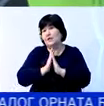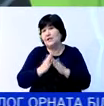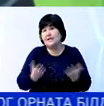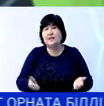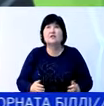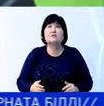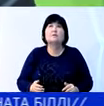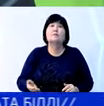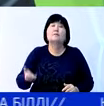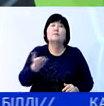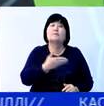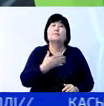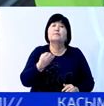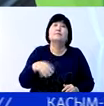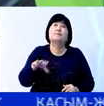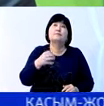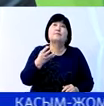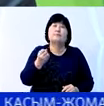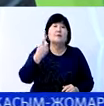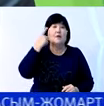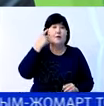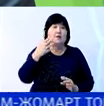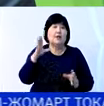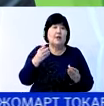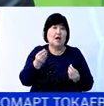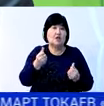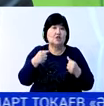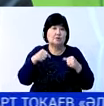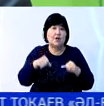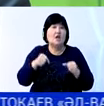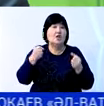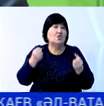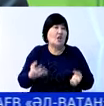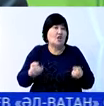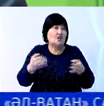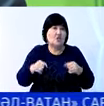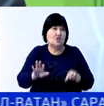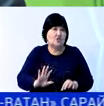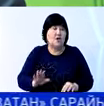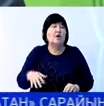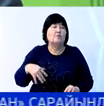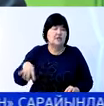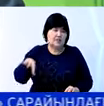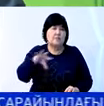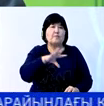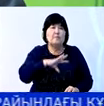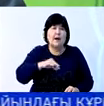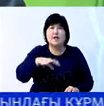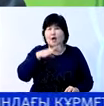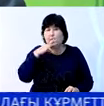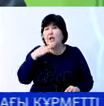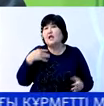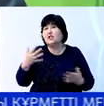Біз енді оның бәрі түсінікті ғой, қаражатпен шешіледі, жайдан жай шешілмейді. Сол себептен біз барлығын бұратыла